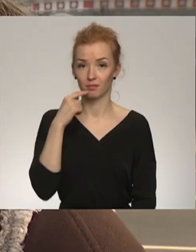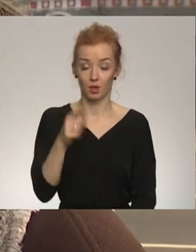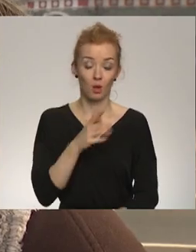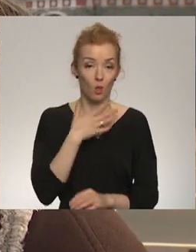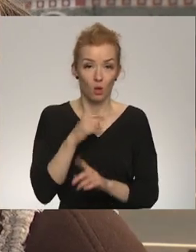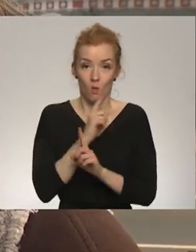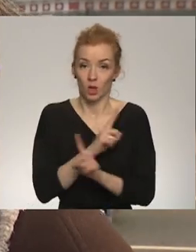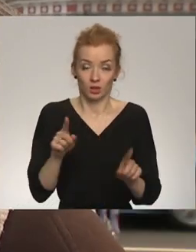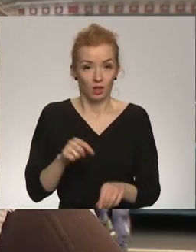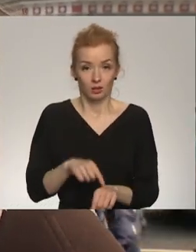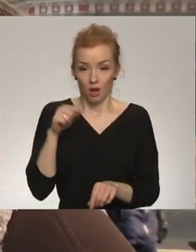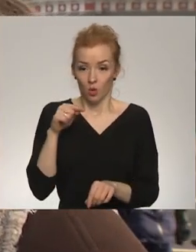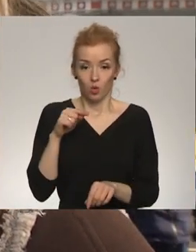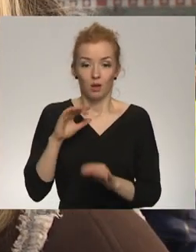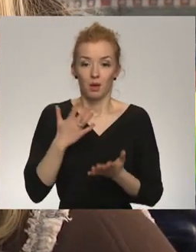sajūta. Tomēr